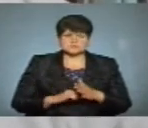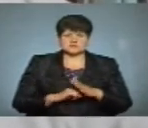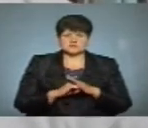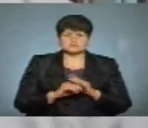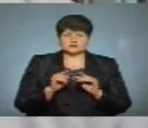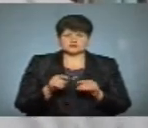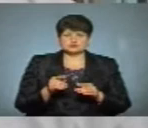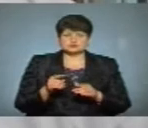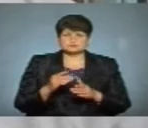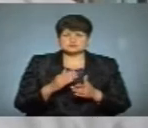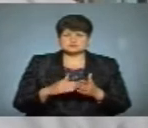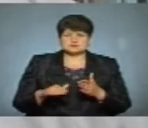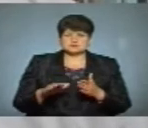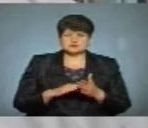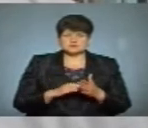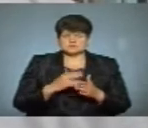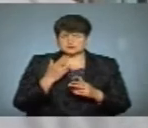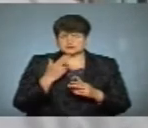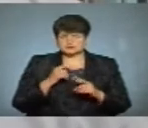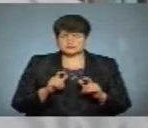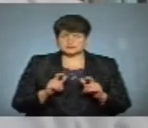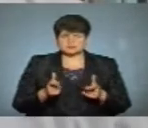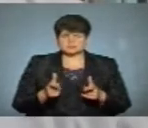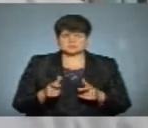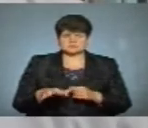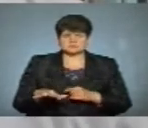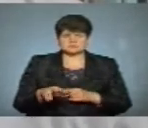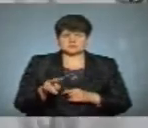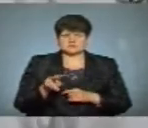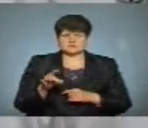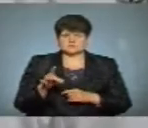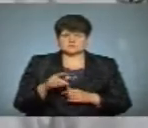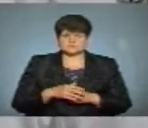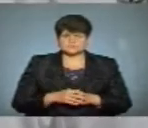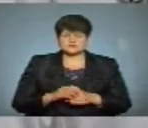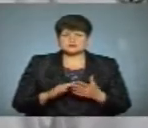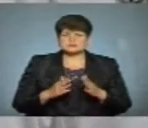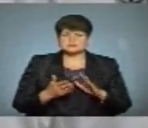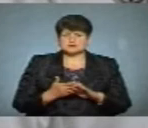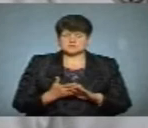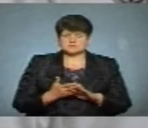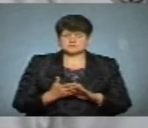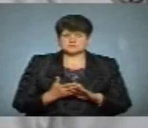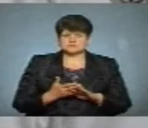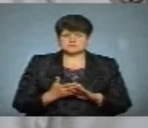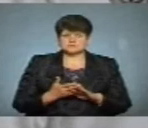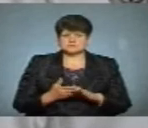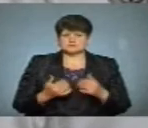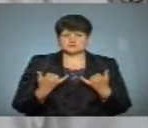щоб скасовувати адаптивний карантин на території Лановецького району. Станом на